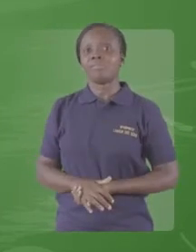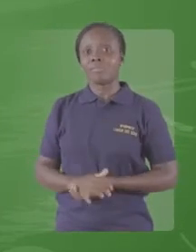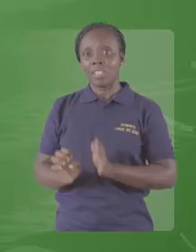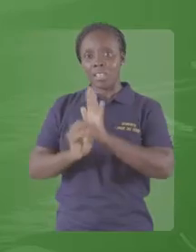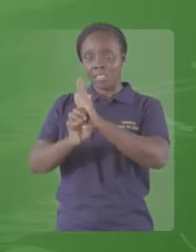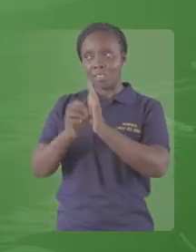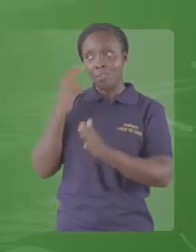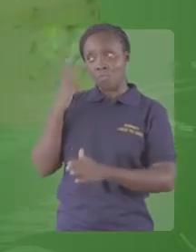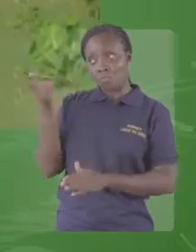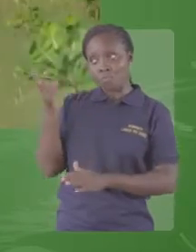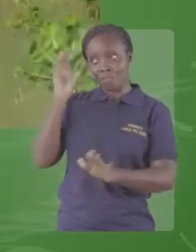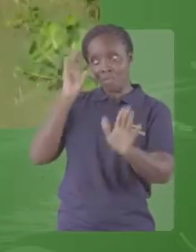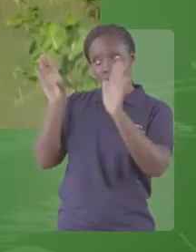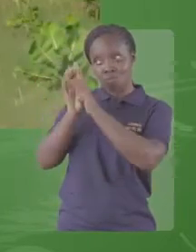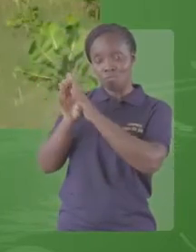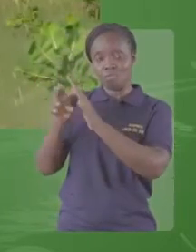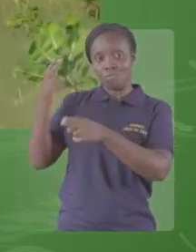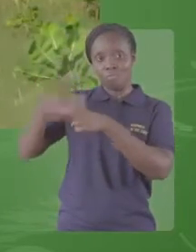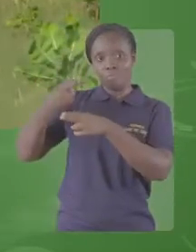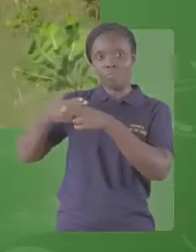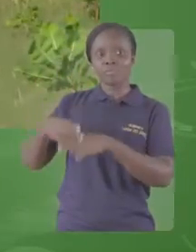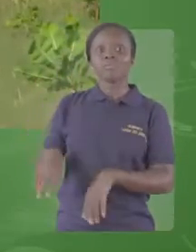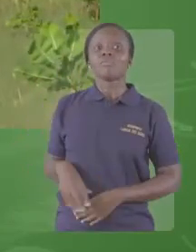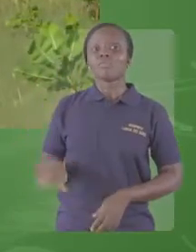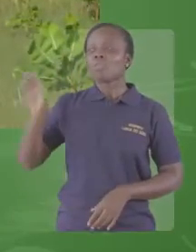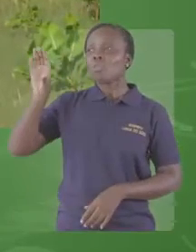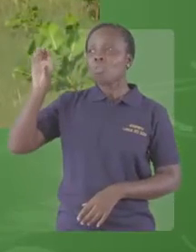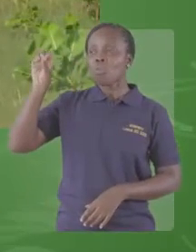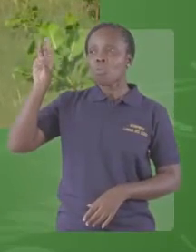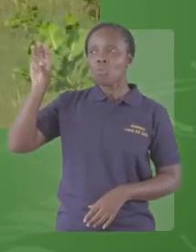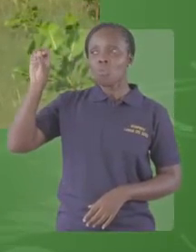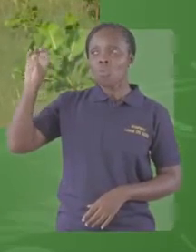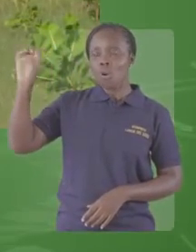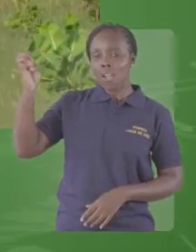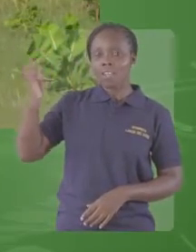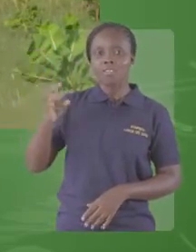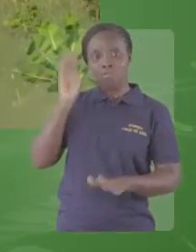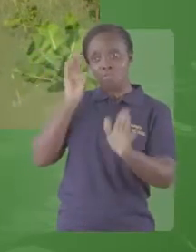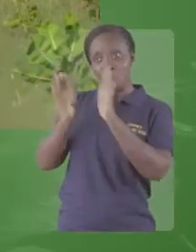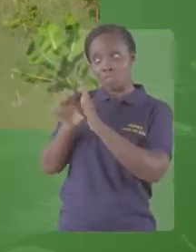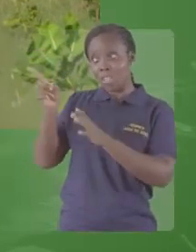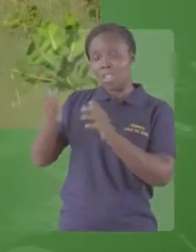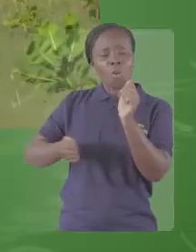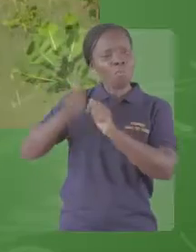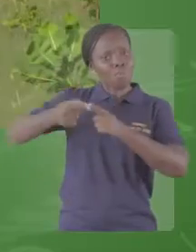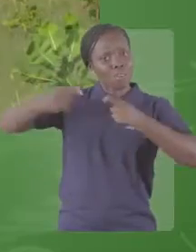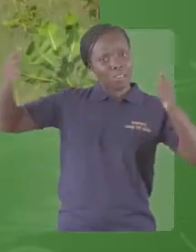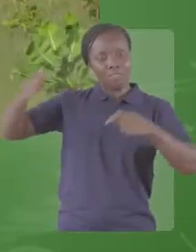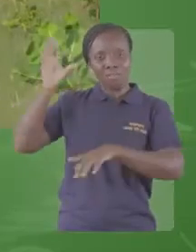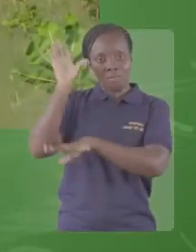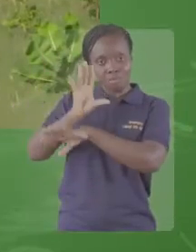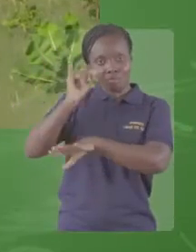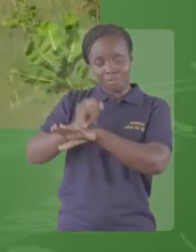on peut citer la réserve de la Komoué, qui est la plus grande réserve en Côte